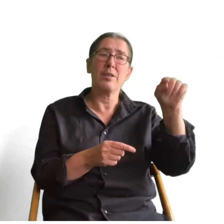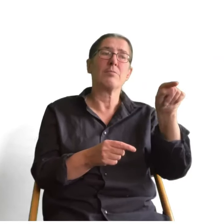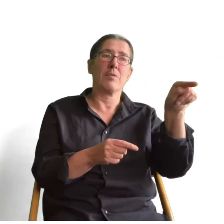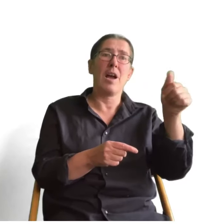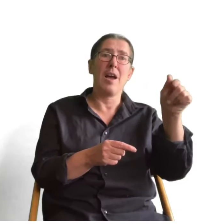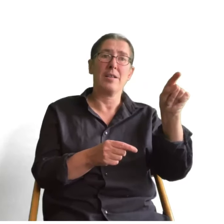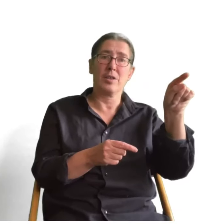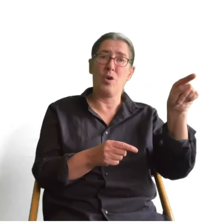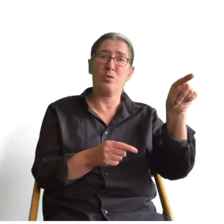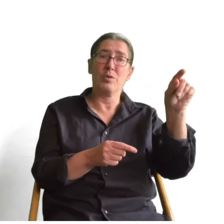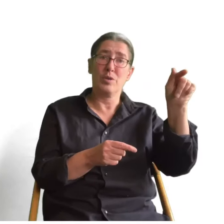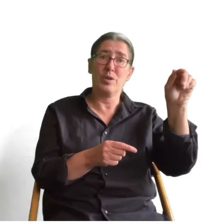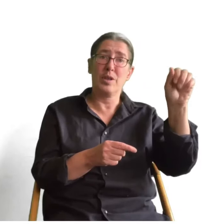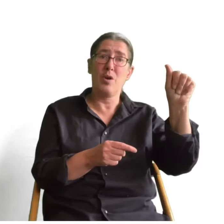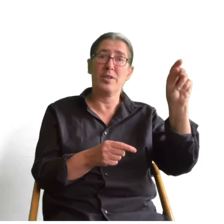So.